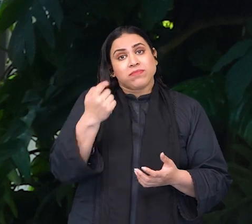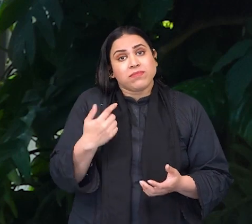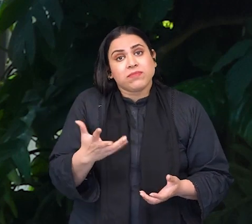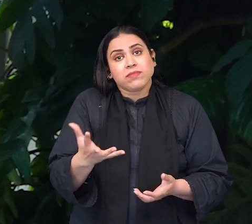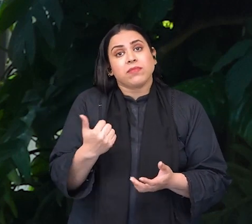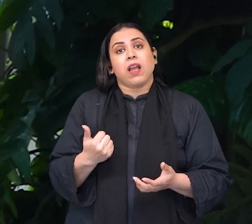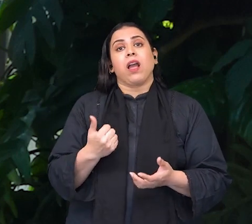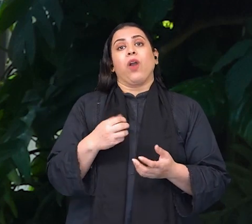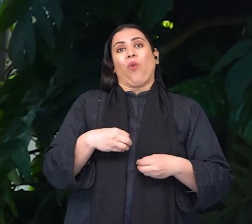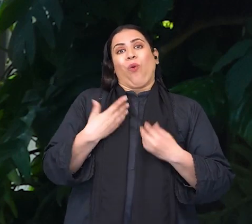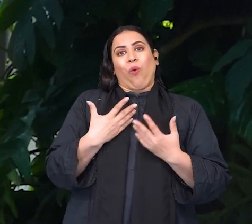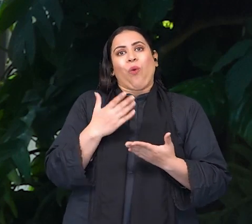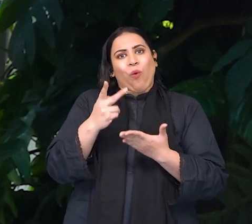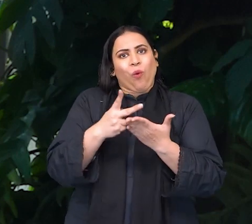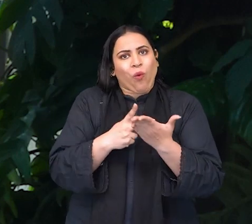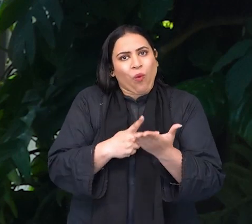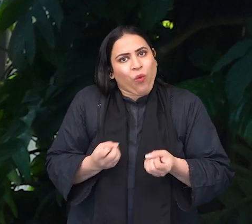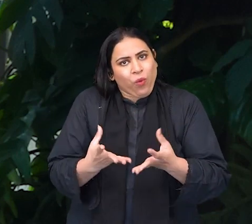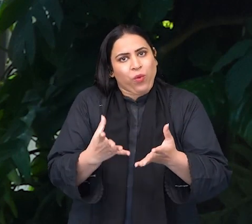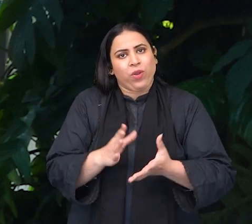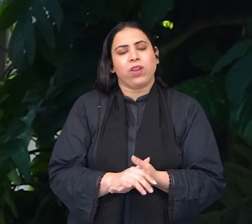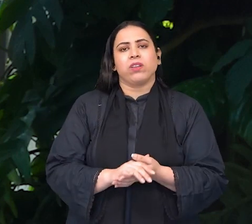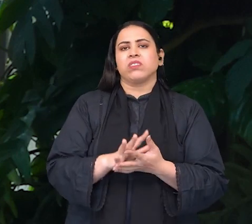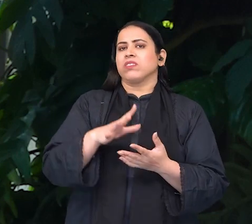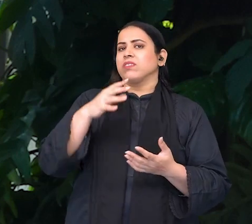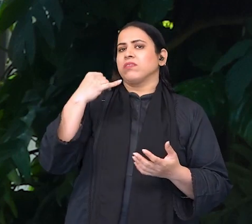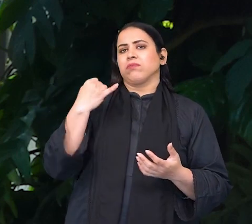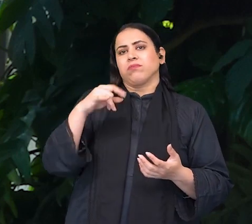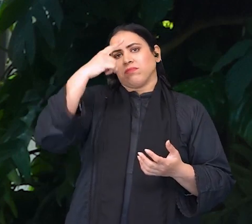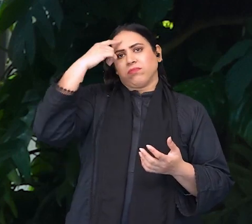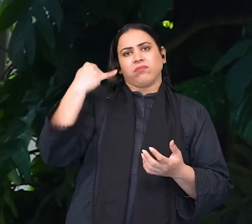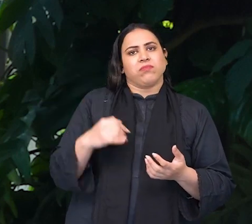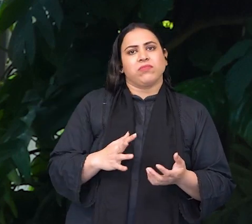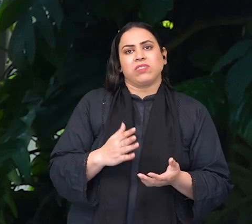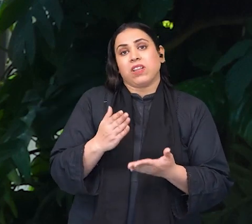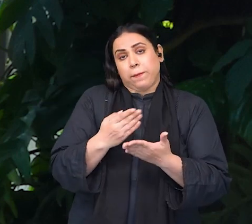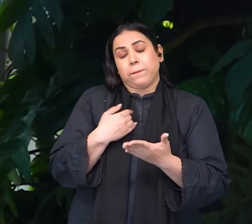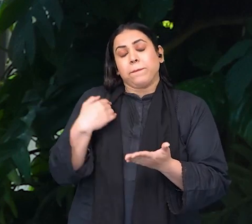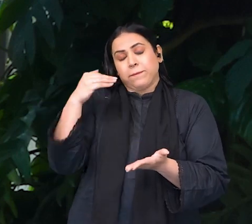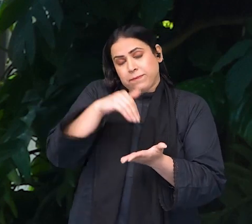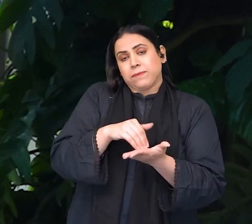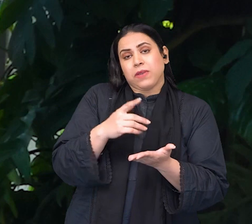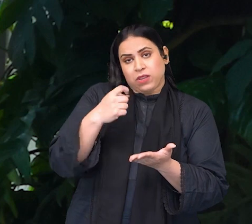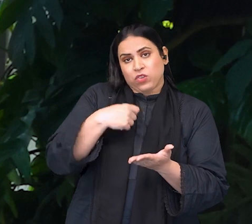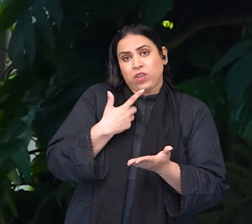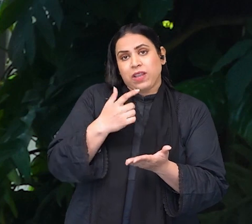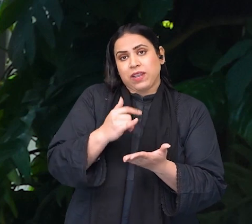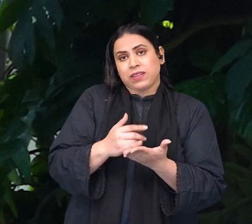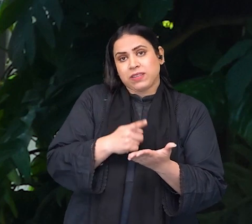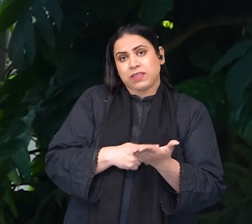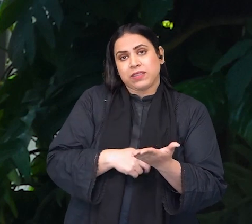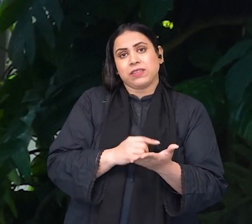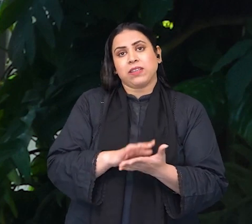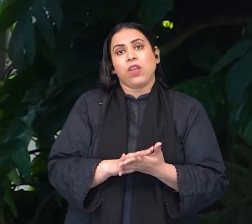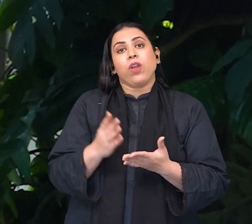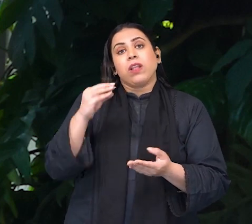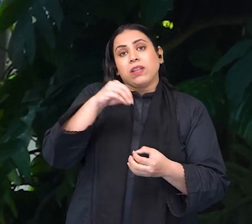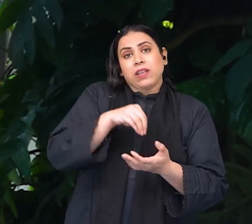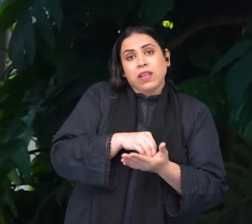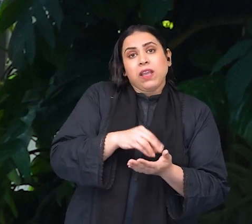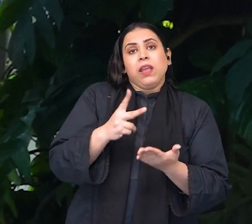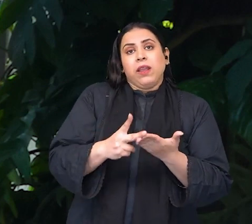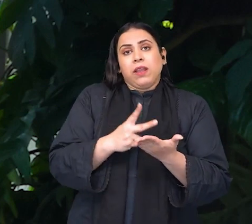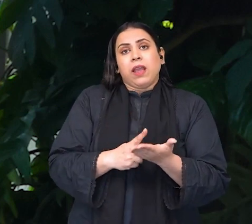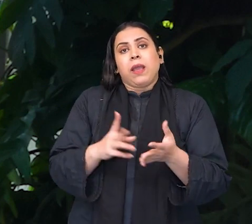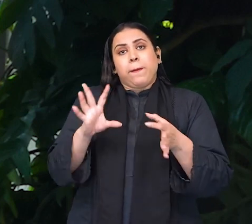के लिए खुशहाली फेलोशिप प्रोग्राम को इनिशिएट किया गया था एंड आई वाज फॉर्चुनेट इनफ टू बी अ पार्ट ऑफ इट। So Khushhali Fellowship Program